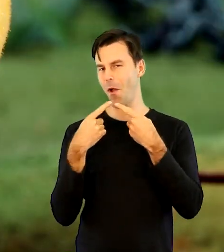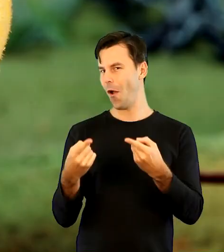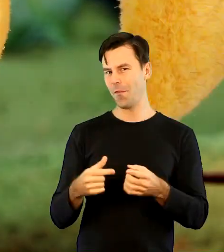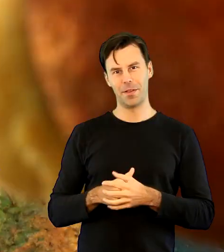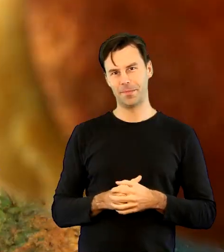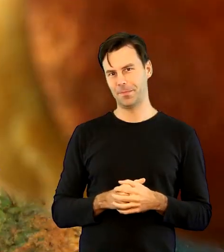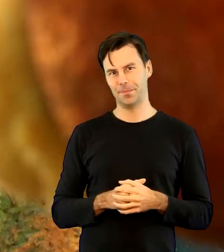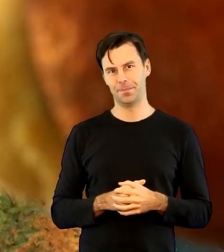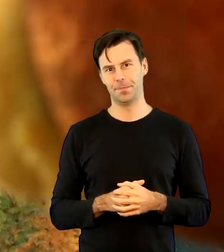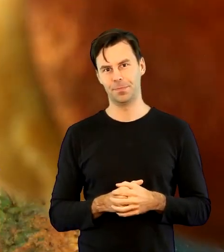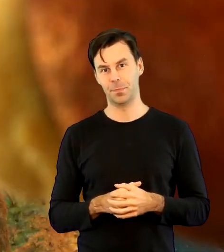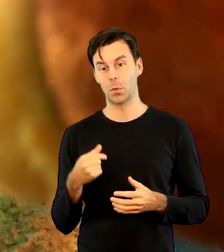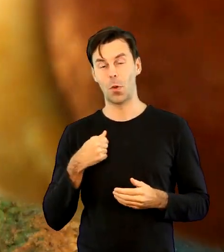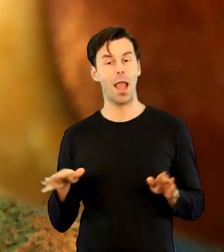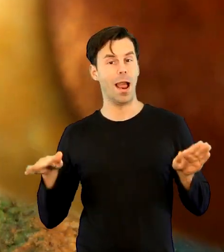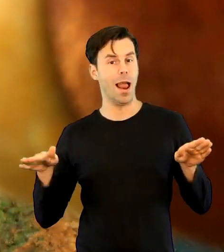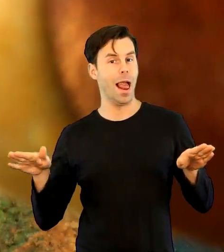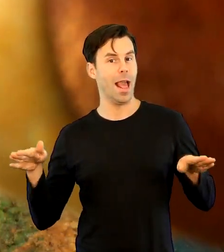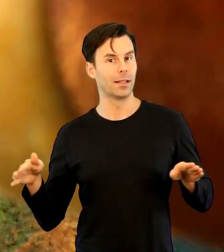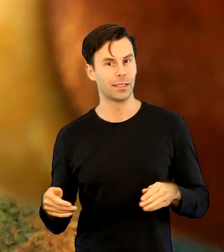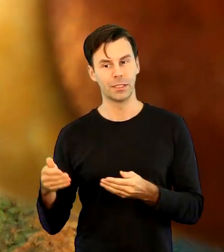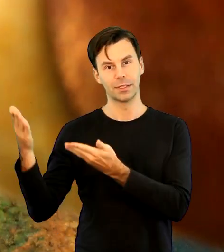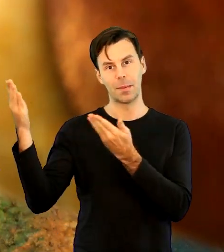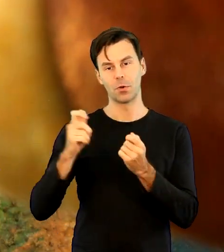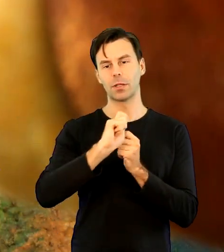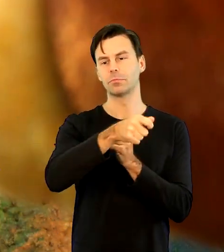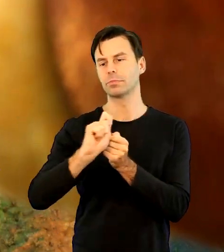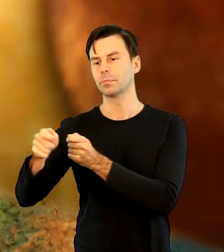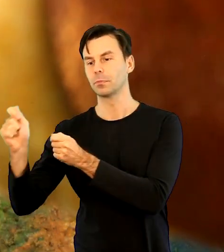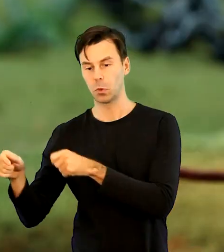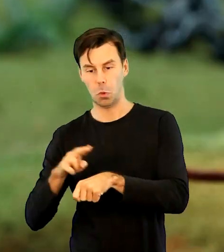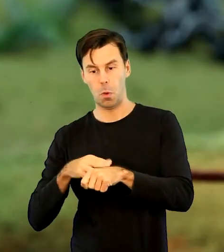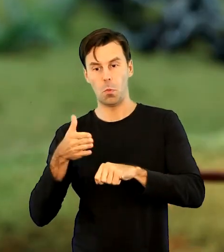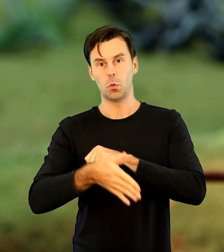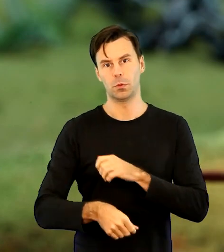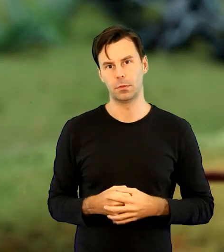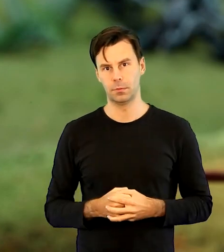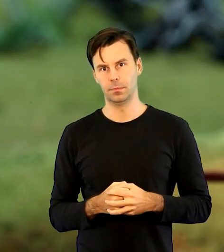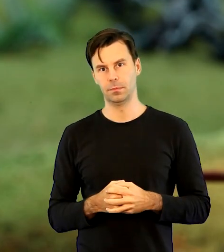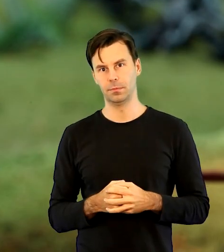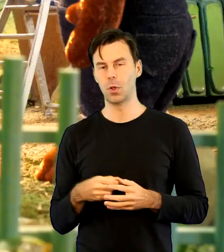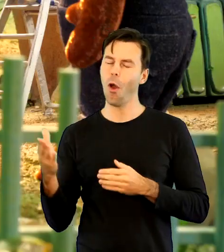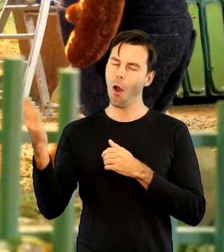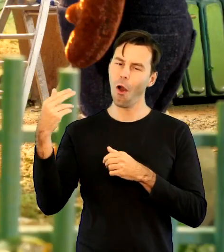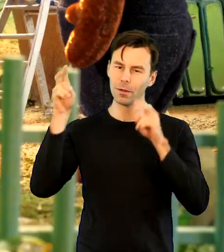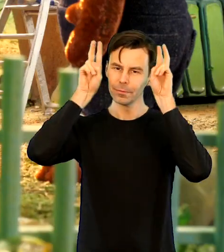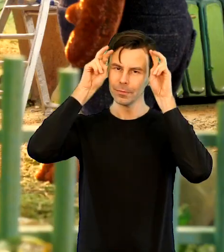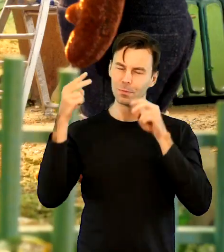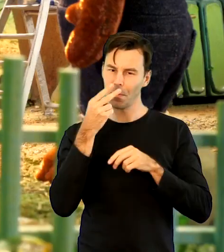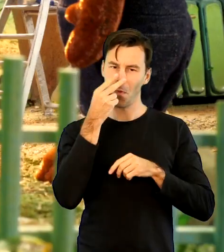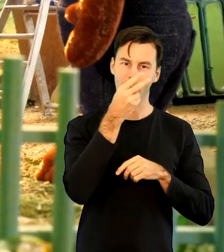powiem. Och, no to lecę roznieść zaproszenia, bo zrobiło się bardzo późno. Ale dla ciebie, Usiu, zrobię